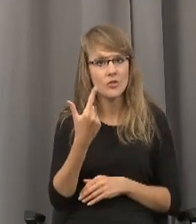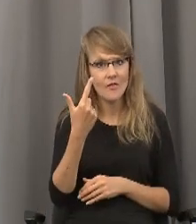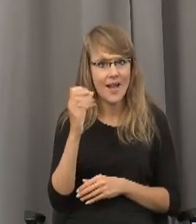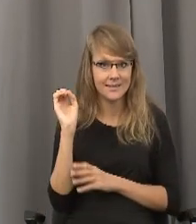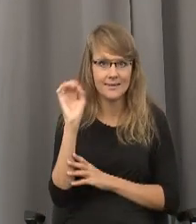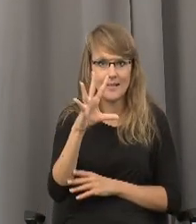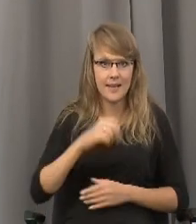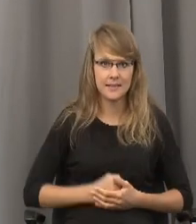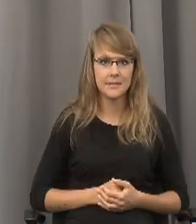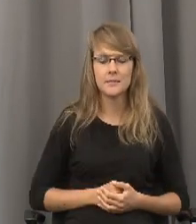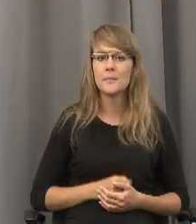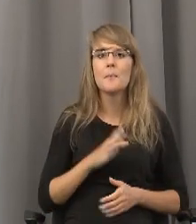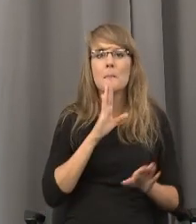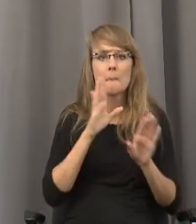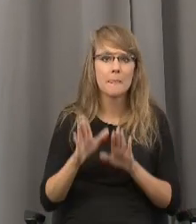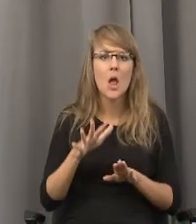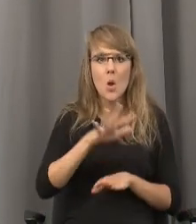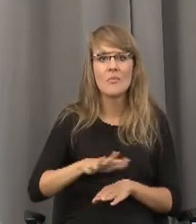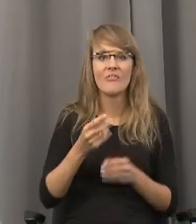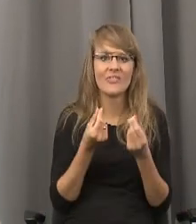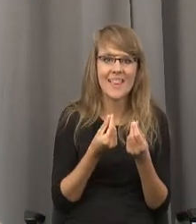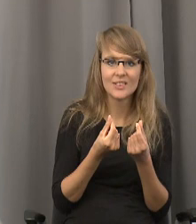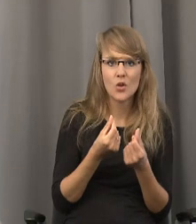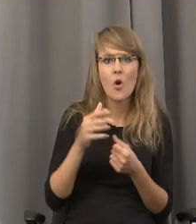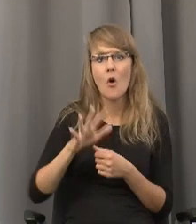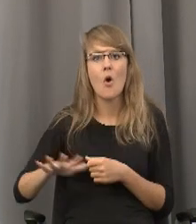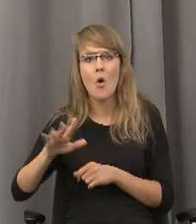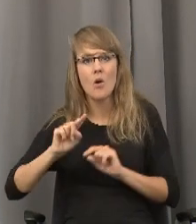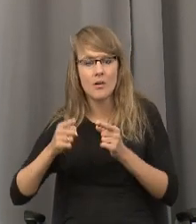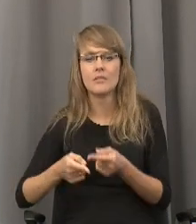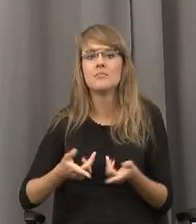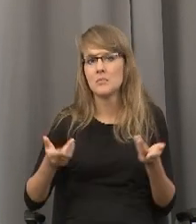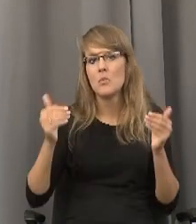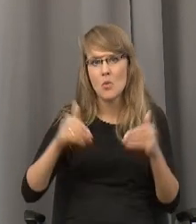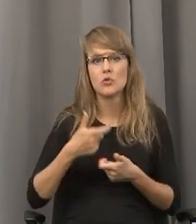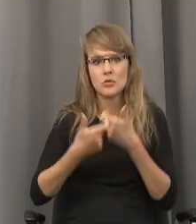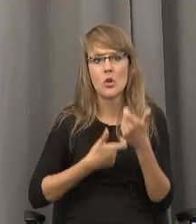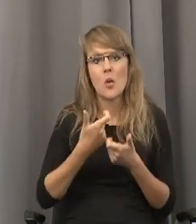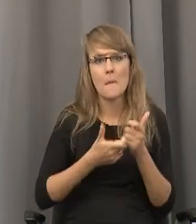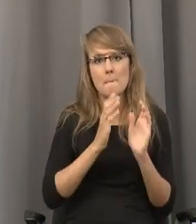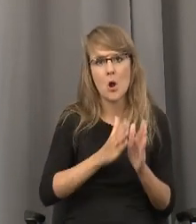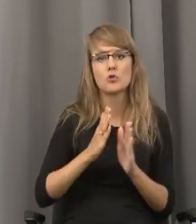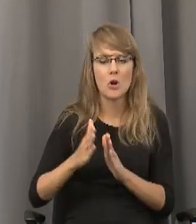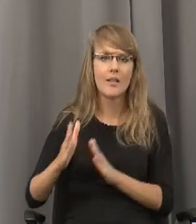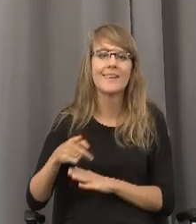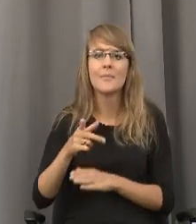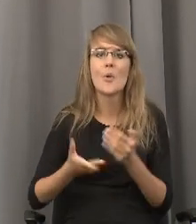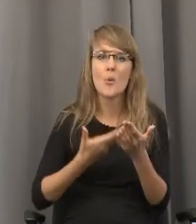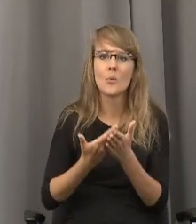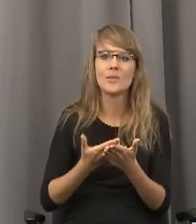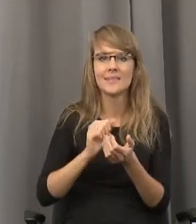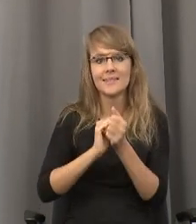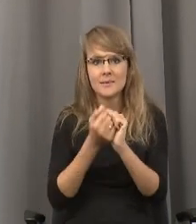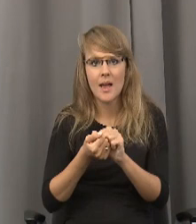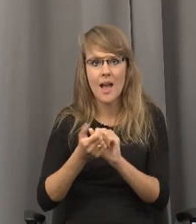Podobnie jest w obszarach finansowym i organizacyjnym. Uporządkować można propozycje zmian w systemach opieki społecznej, choć